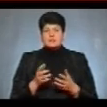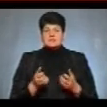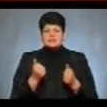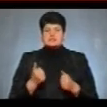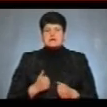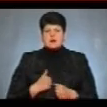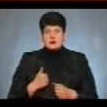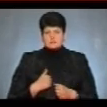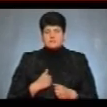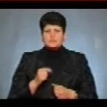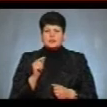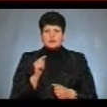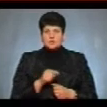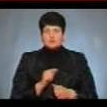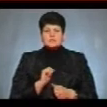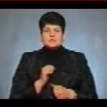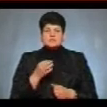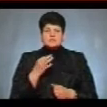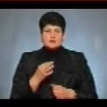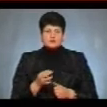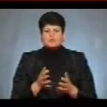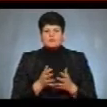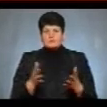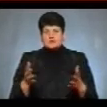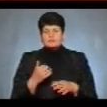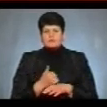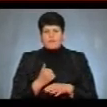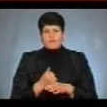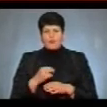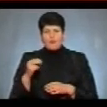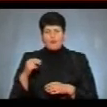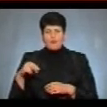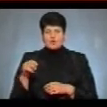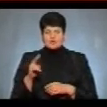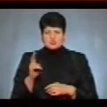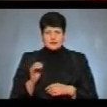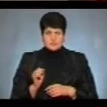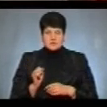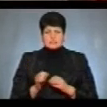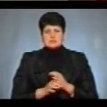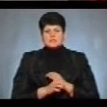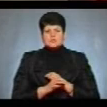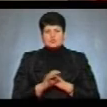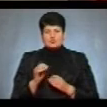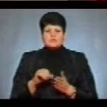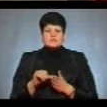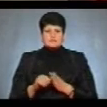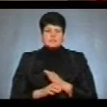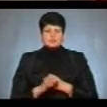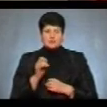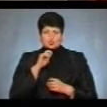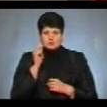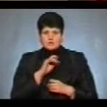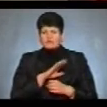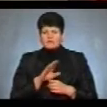армії. І тут, скажімо, більше пріоритетів Порошенка. Відповідно, зі сходу, представники сходу України, вони